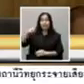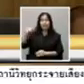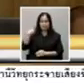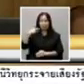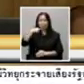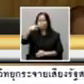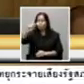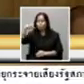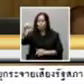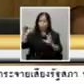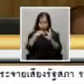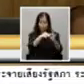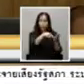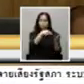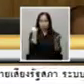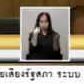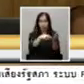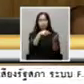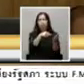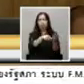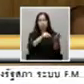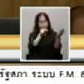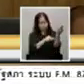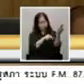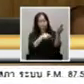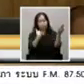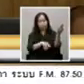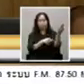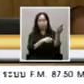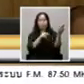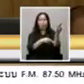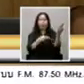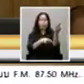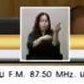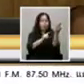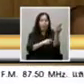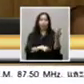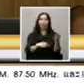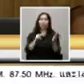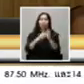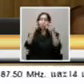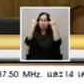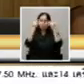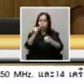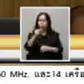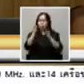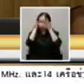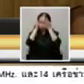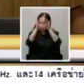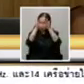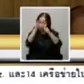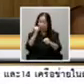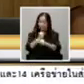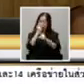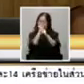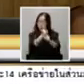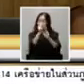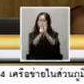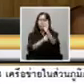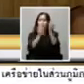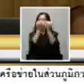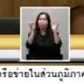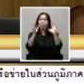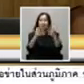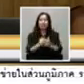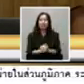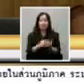ารใบนี้ครับตรงท้ายครับจงใจไม่ปฏิบัติหน้าที่หรือใช้อำนาจขัดต่อบทบัญญัติแห่งรัฐธรรมนูญซึ่งท่